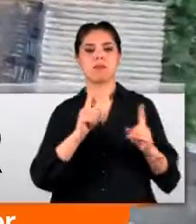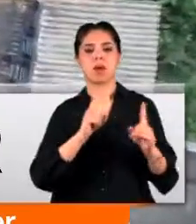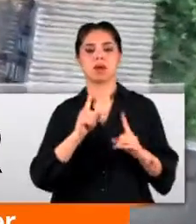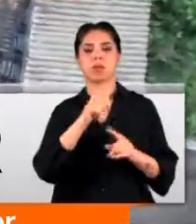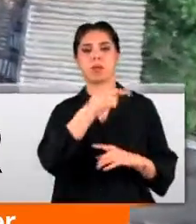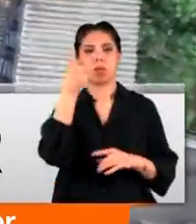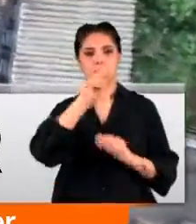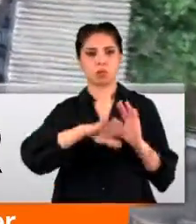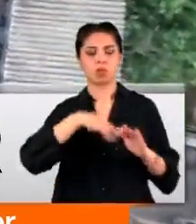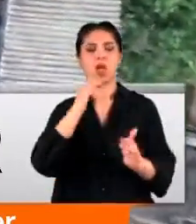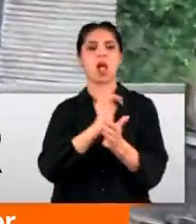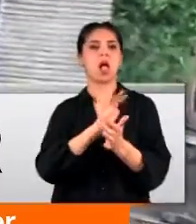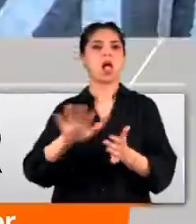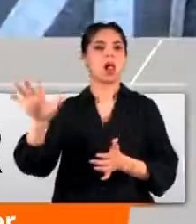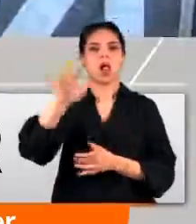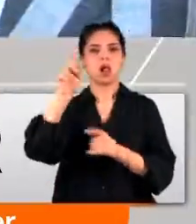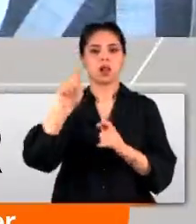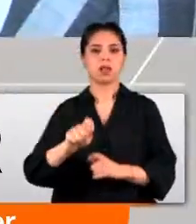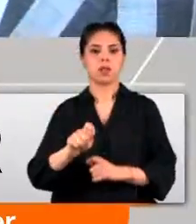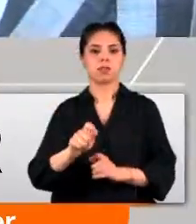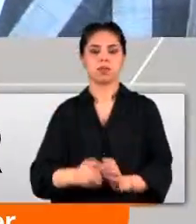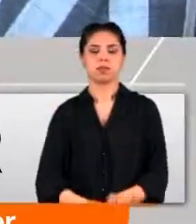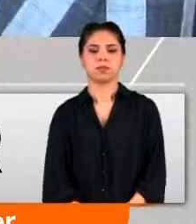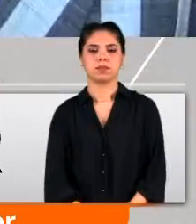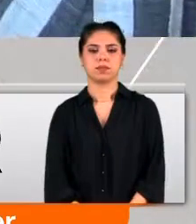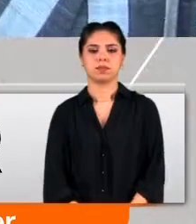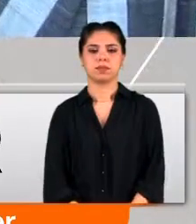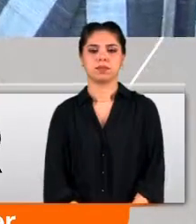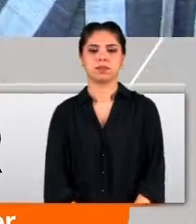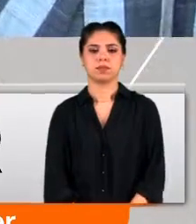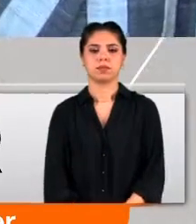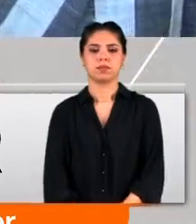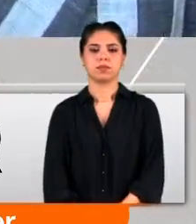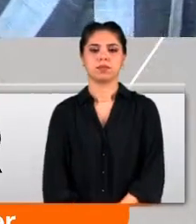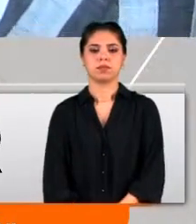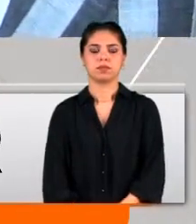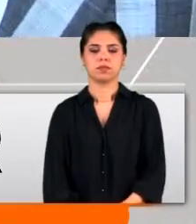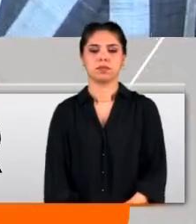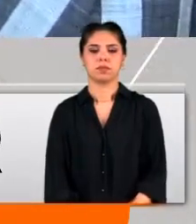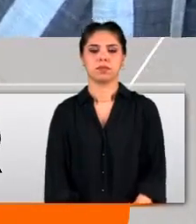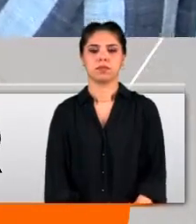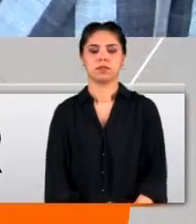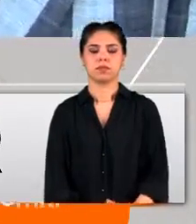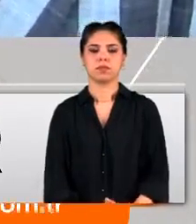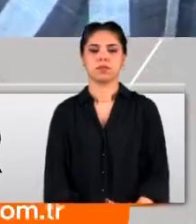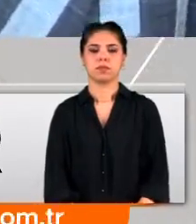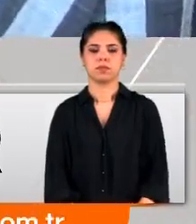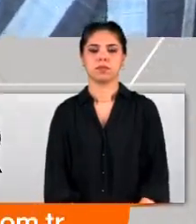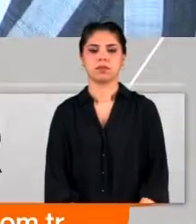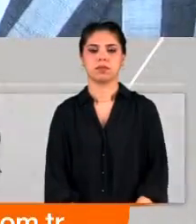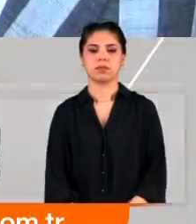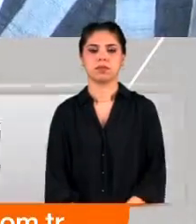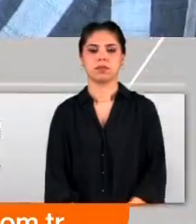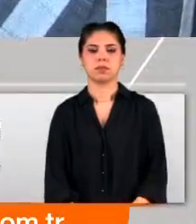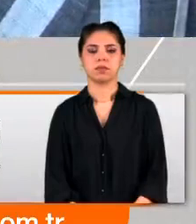ölümünden sonra ailenin diğer üyeleri devraldı. İlgili evrağın Çardaklı Hamam'ın tapusu olduğunu tespit ettik. Sadece Çardaklı Hamam'ın da tapusu